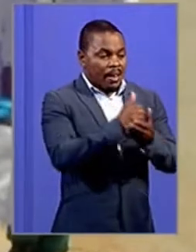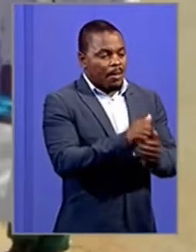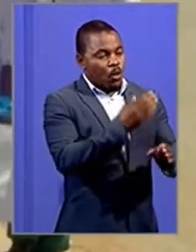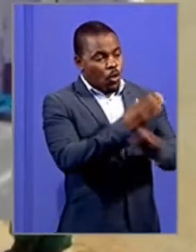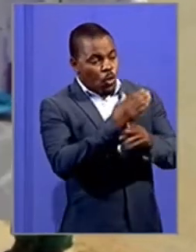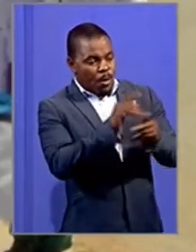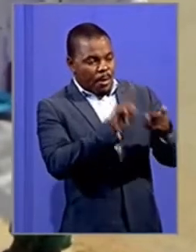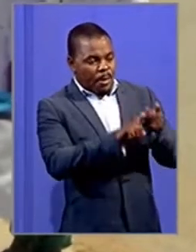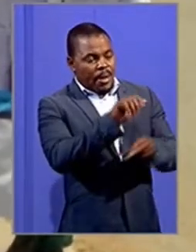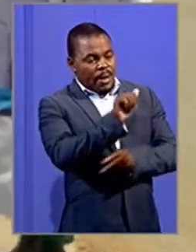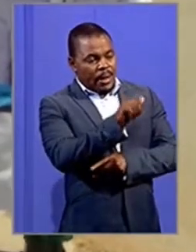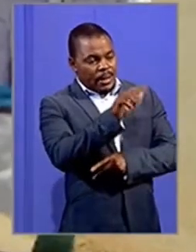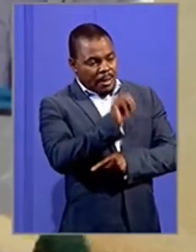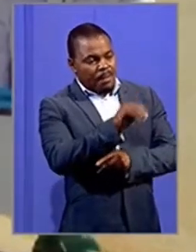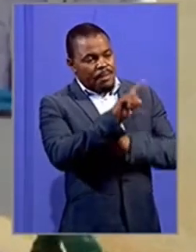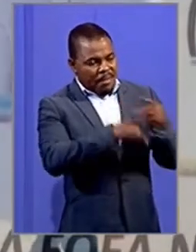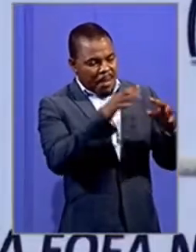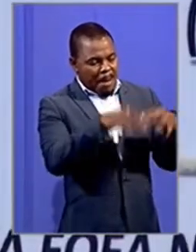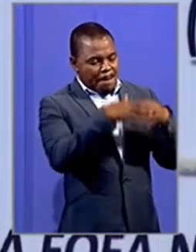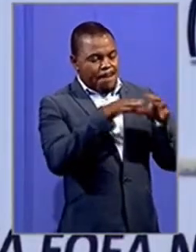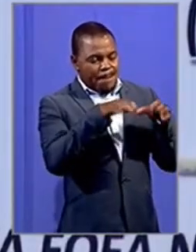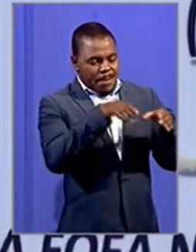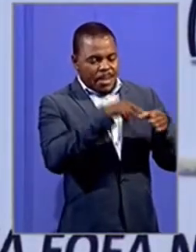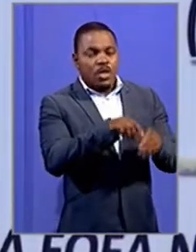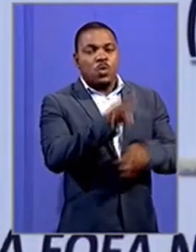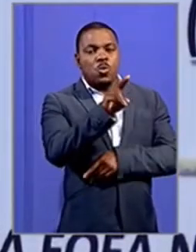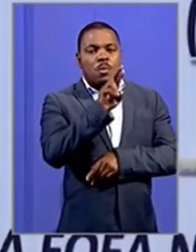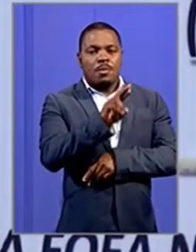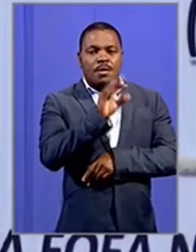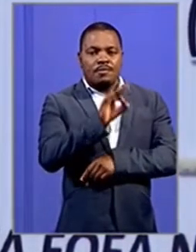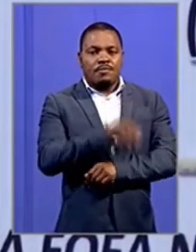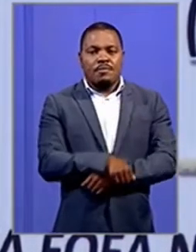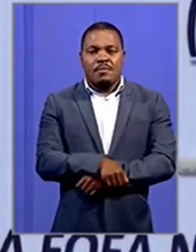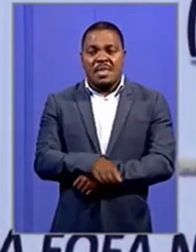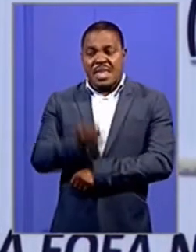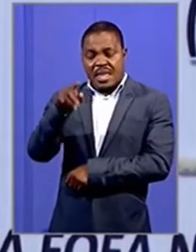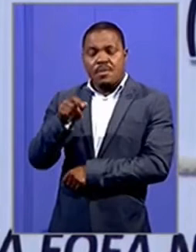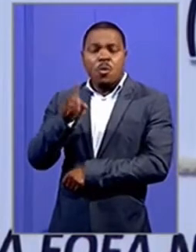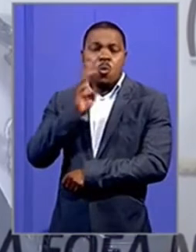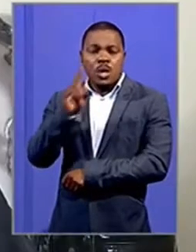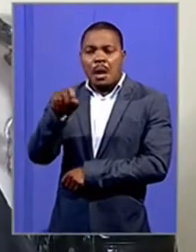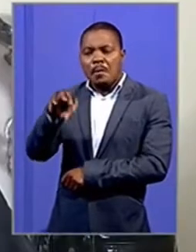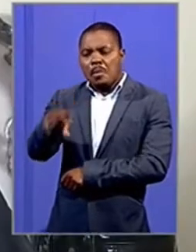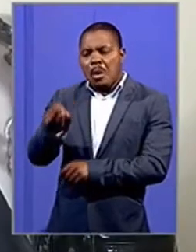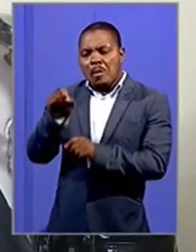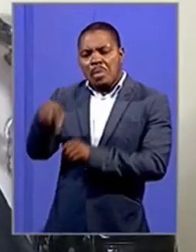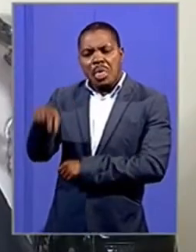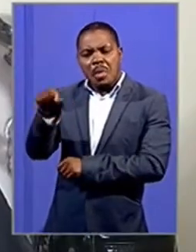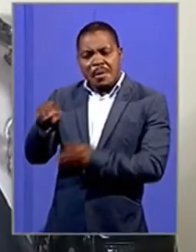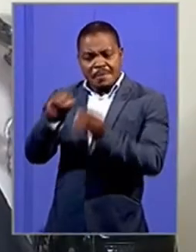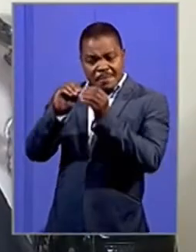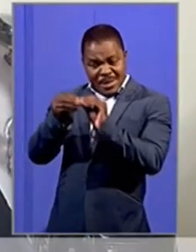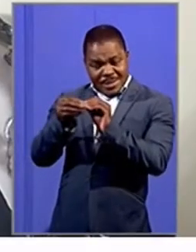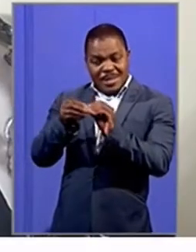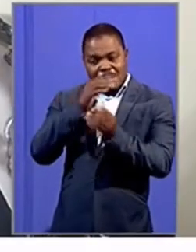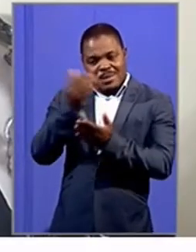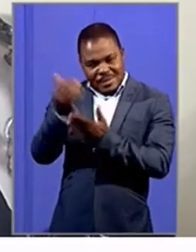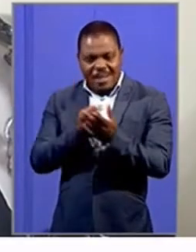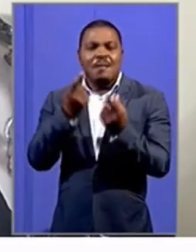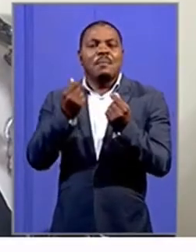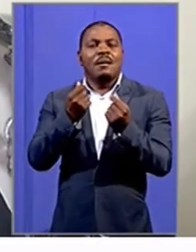ga go nna leloko la URF. Ha o ke wa thilwa pompo eo e latlang tšhelete tsena re ka kgona gore re ka